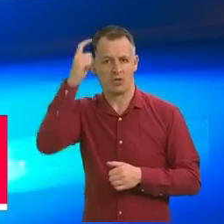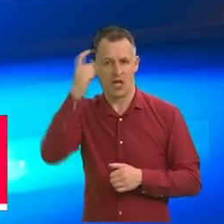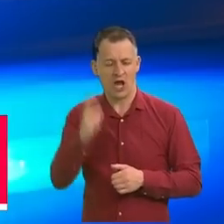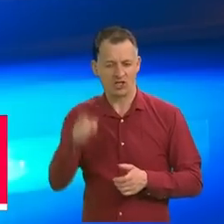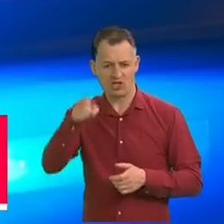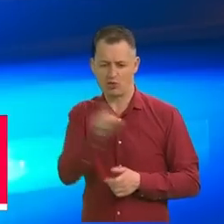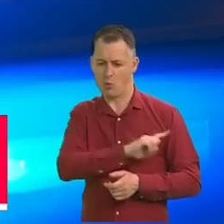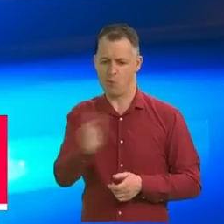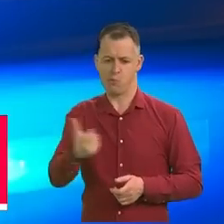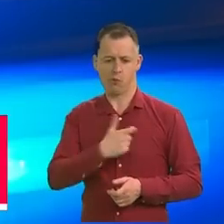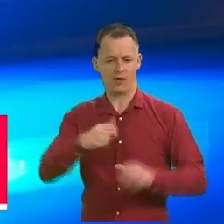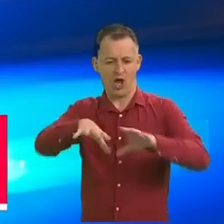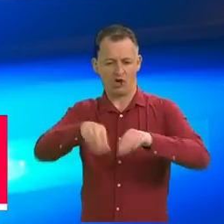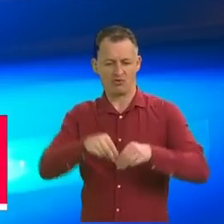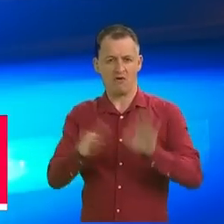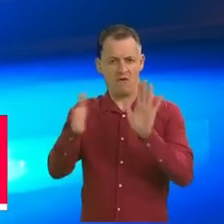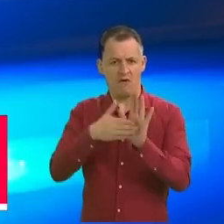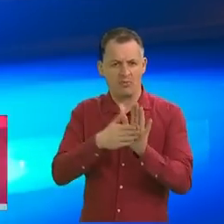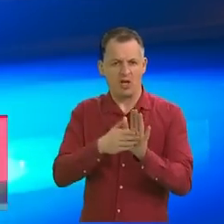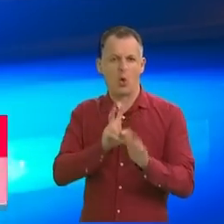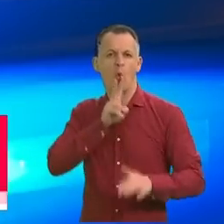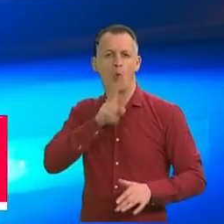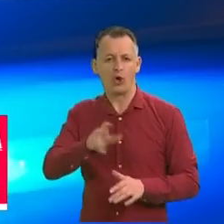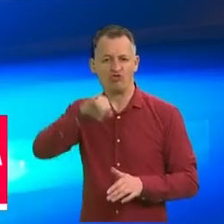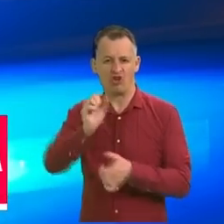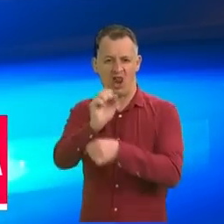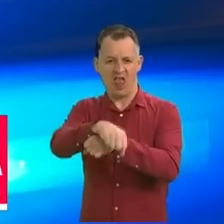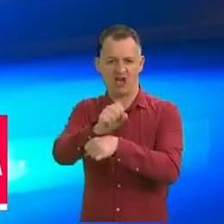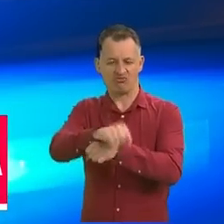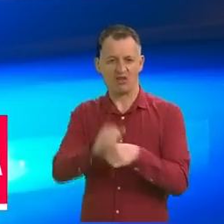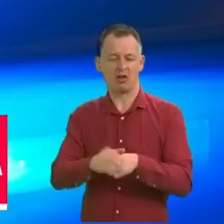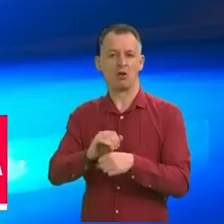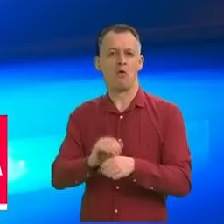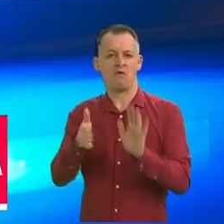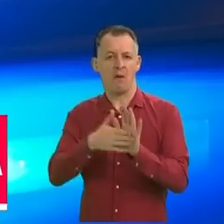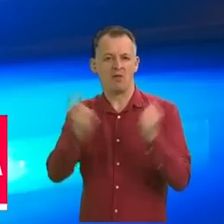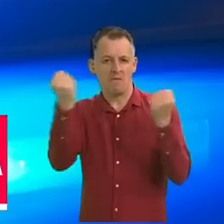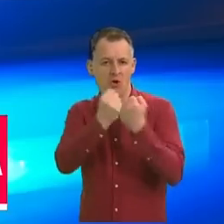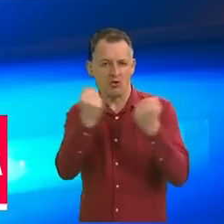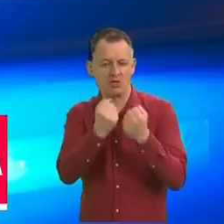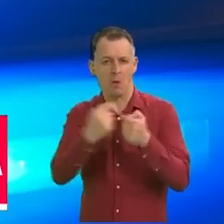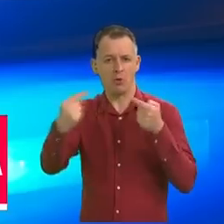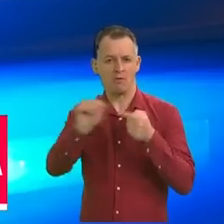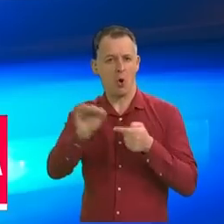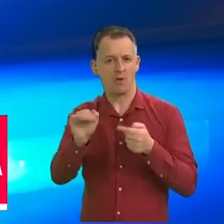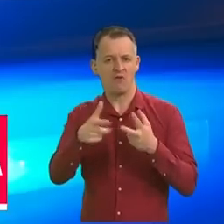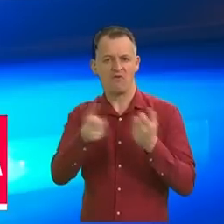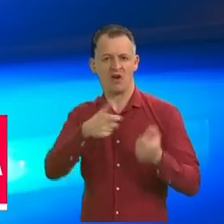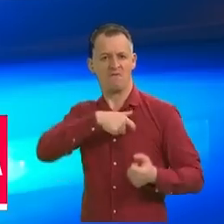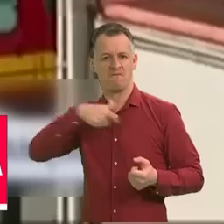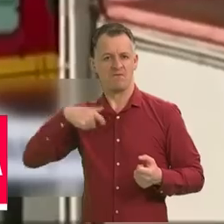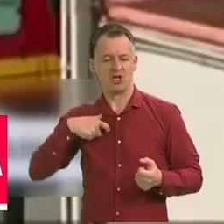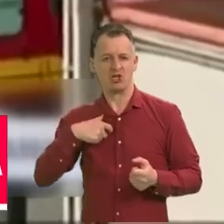este inacceptabilă, un act absurd de ură și lașitate. Un act de violență împotriva copiilor nevinovați și lipsiți de